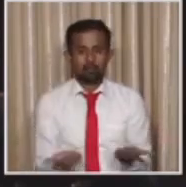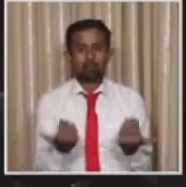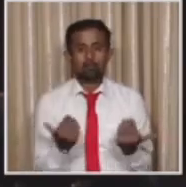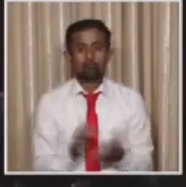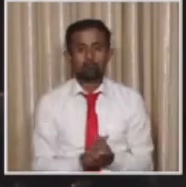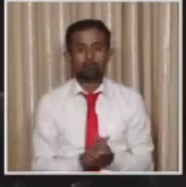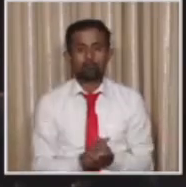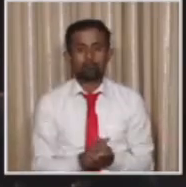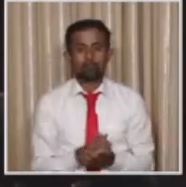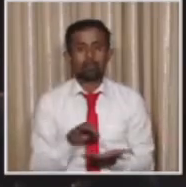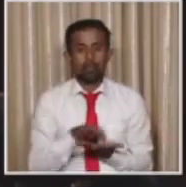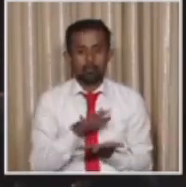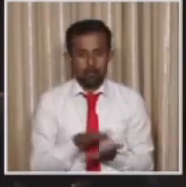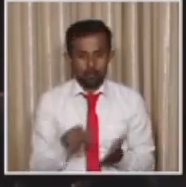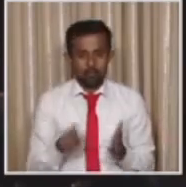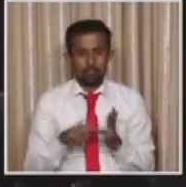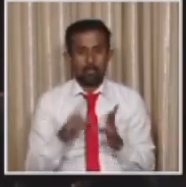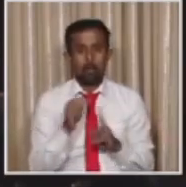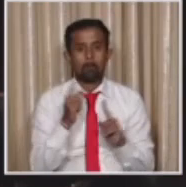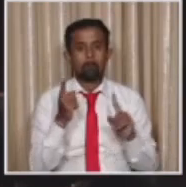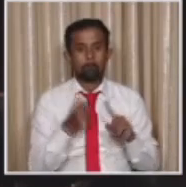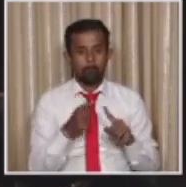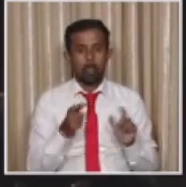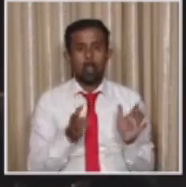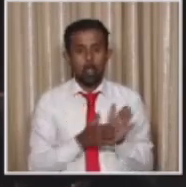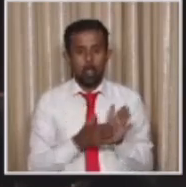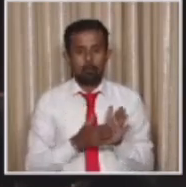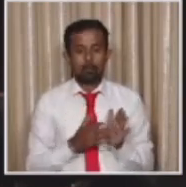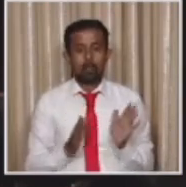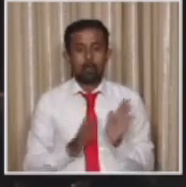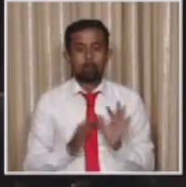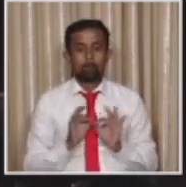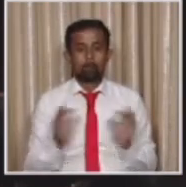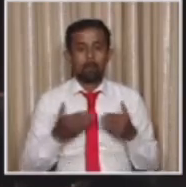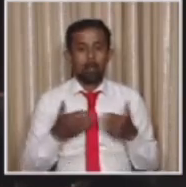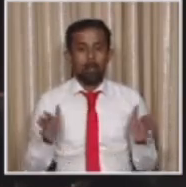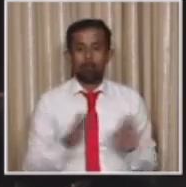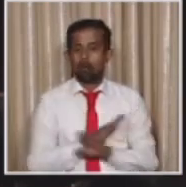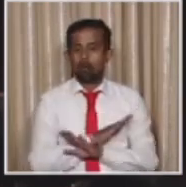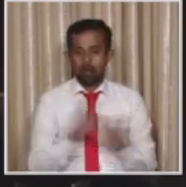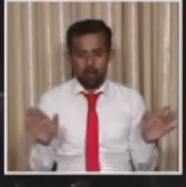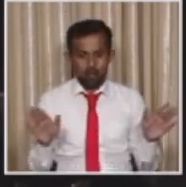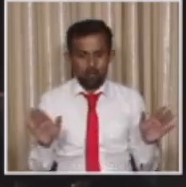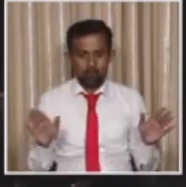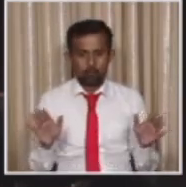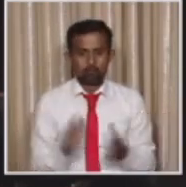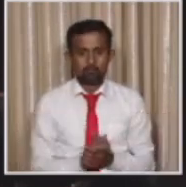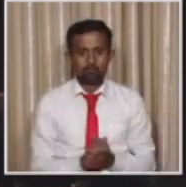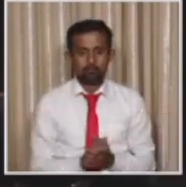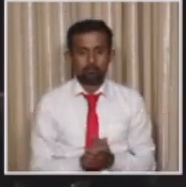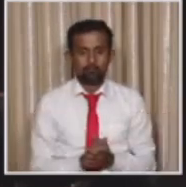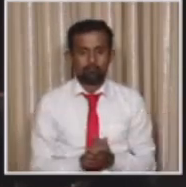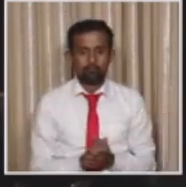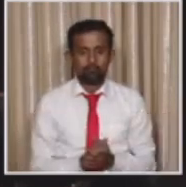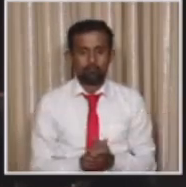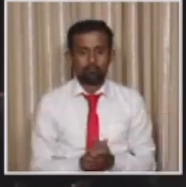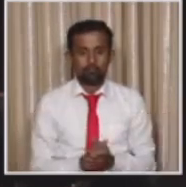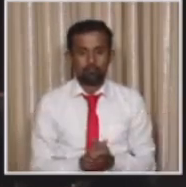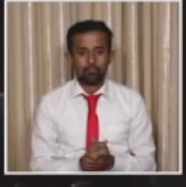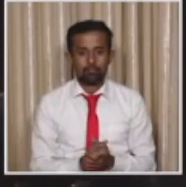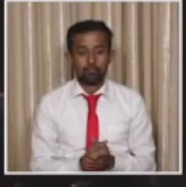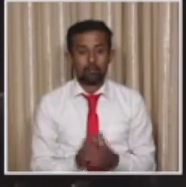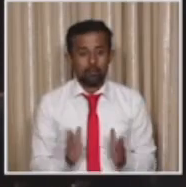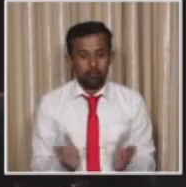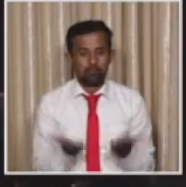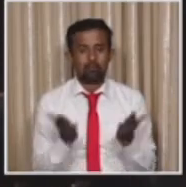දැන් අද අපි තීරණය කළා කෝක් කමිටුවේ මාධ්‍යවලට විවෘත කරන්නේ නැතුව අපි මේක කරමු කියලා. හැබැයි ඒකත්